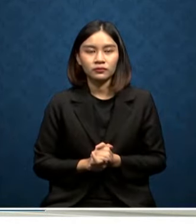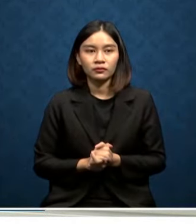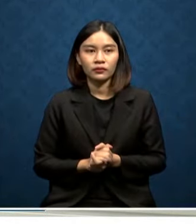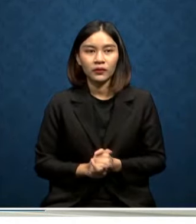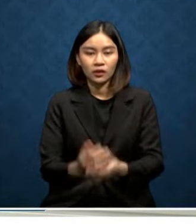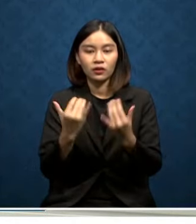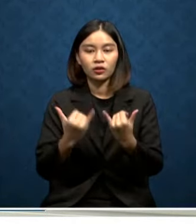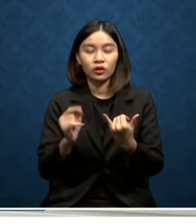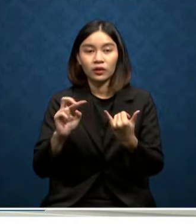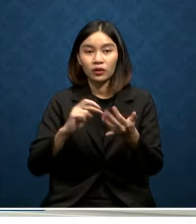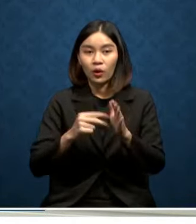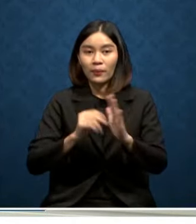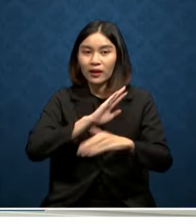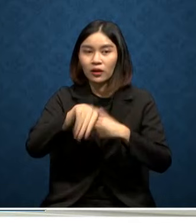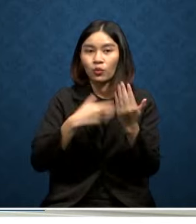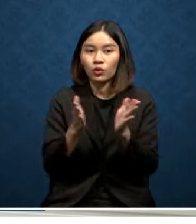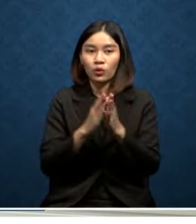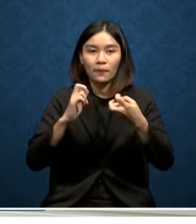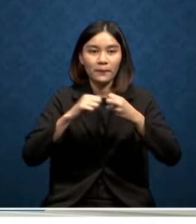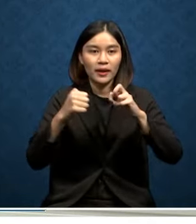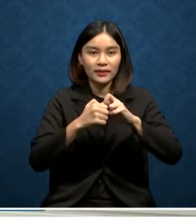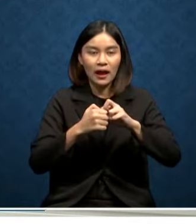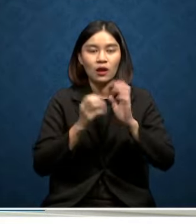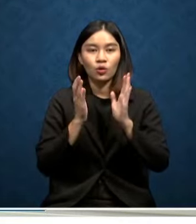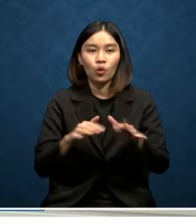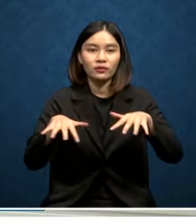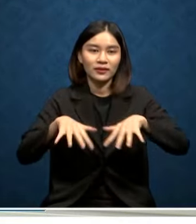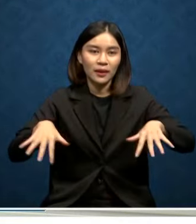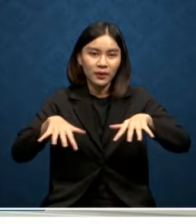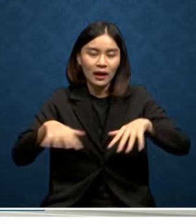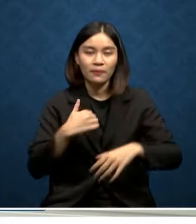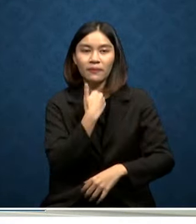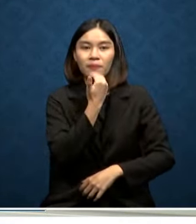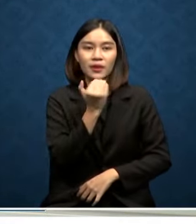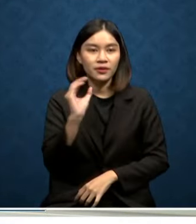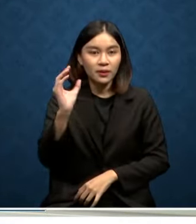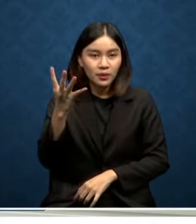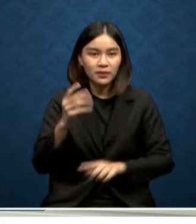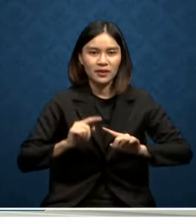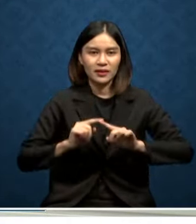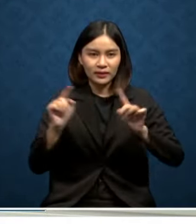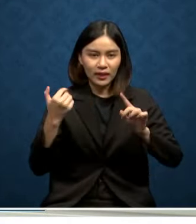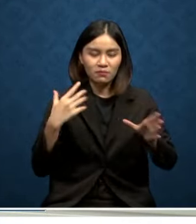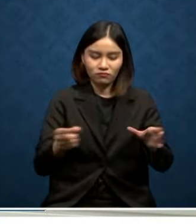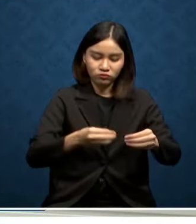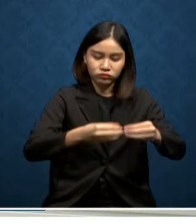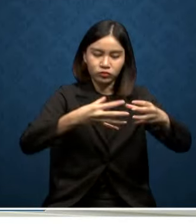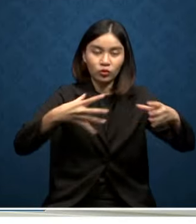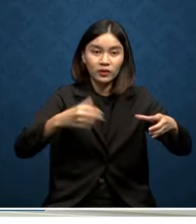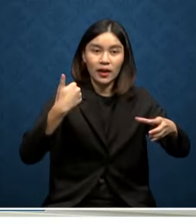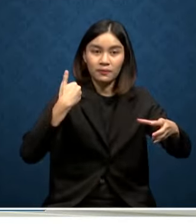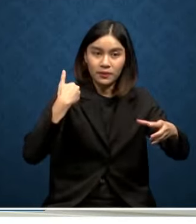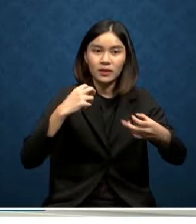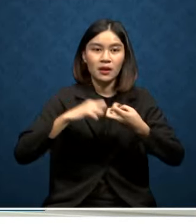ทั้งนี้หมายรวมถึงประเด็นปัญหาของคนตัวเล็กที่ไร้เสียงแต่จำนวนไม่น้อยเช่น